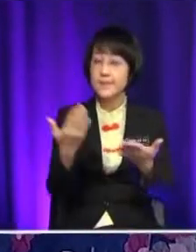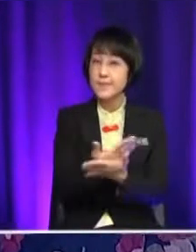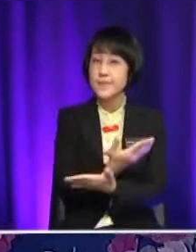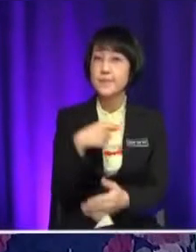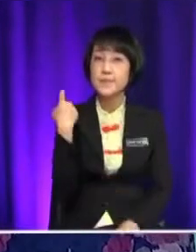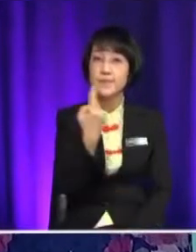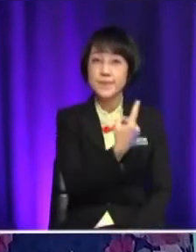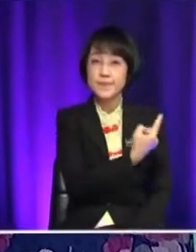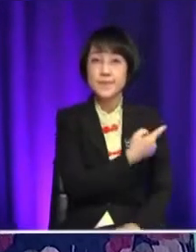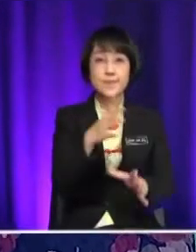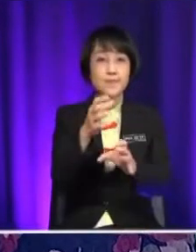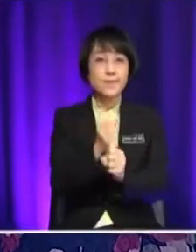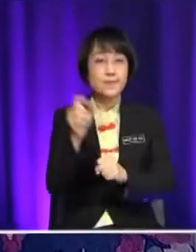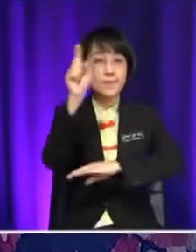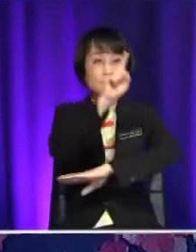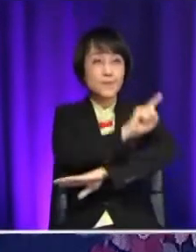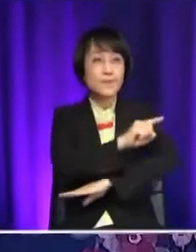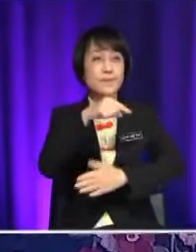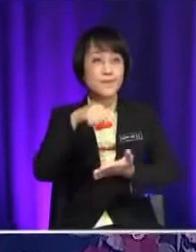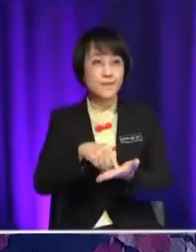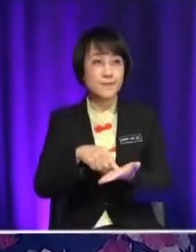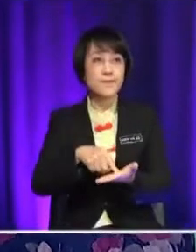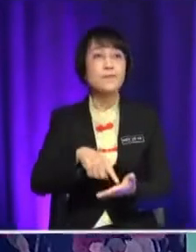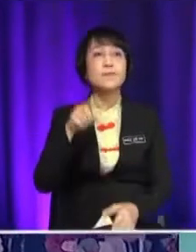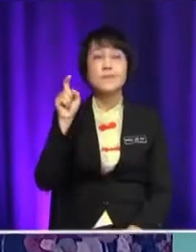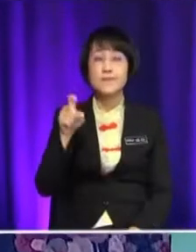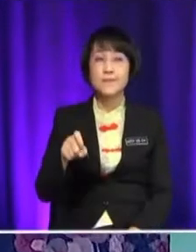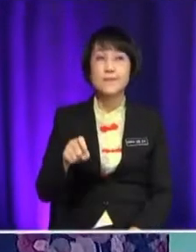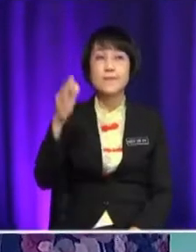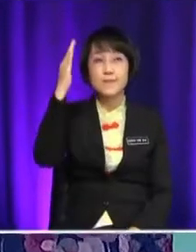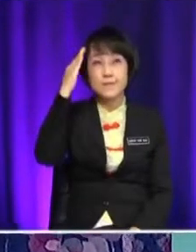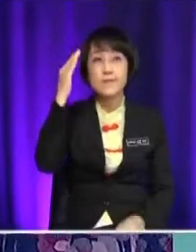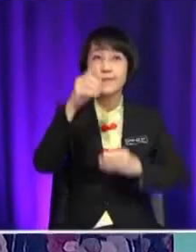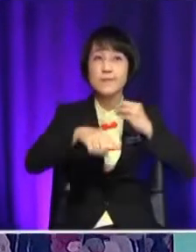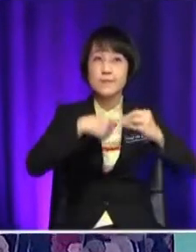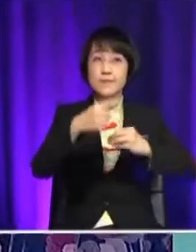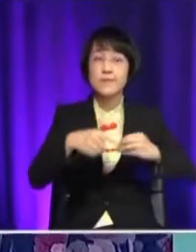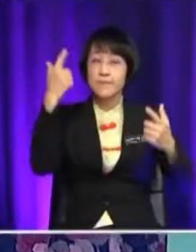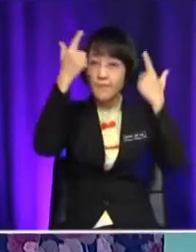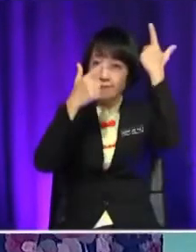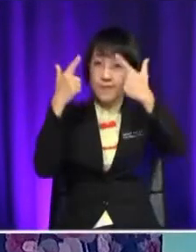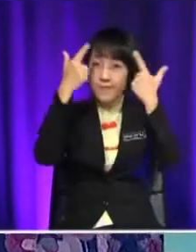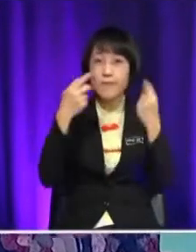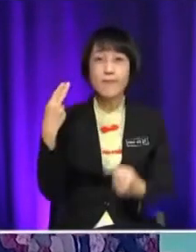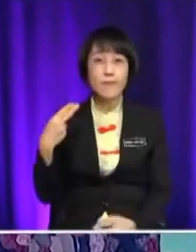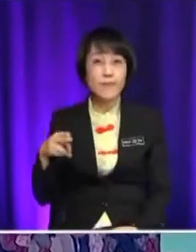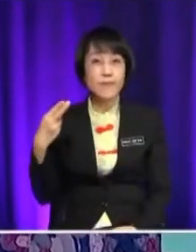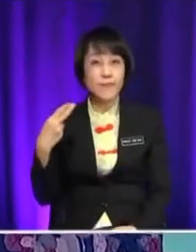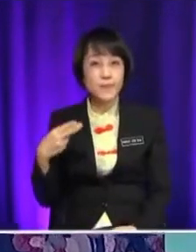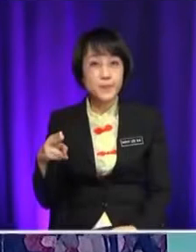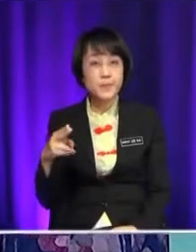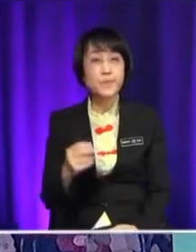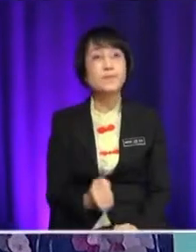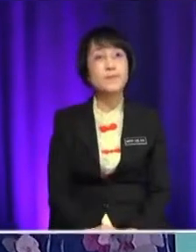ini. Jadi kena ambil tahu tentang pelancong hijau. Baik, seterusnya, terima kasih ya atas jawapan yang diberikan. Kita